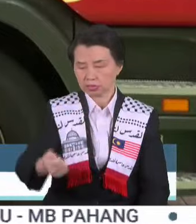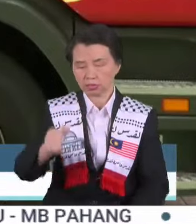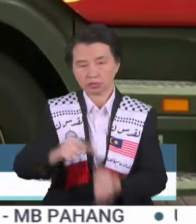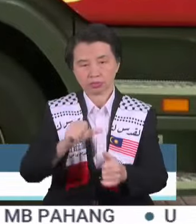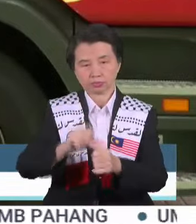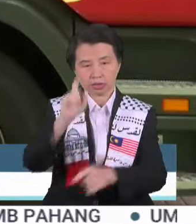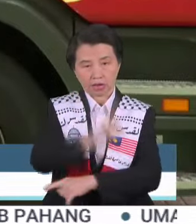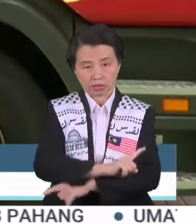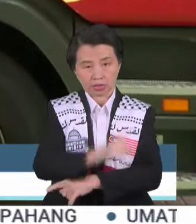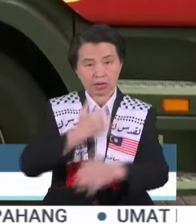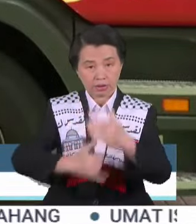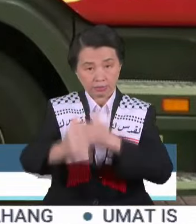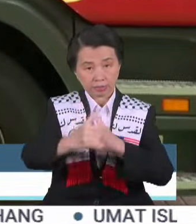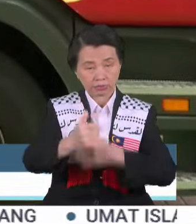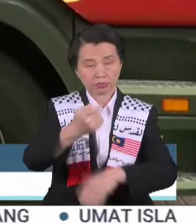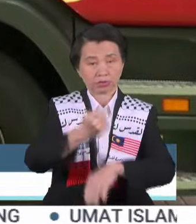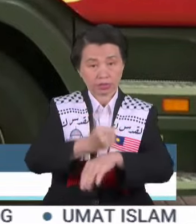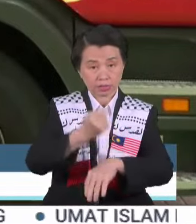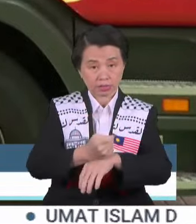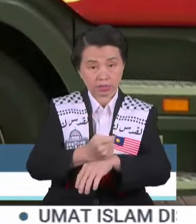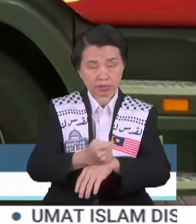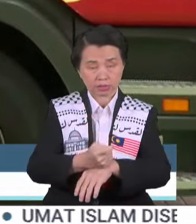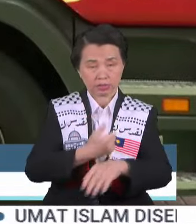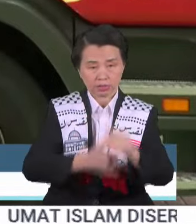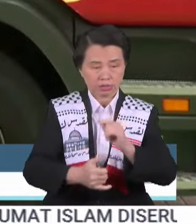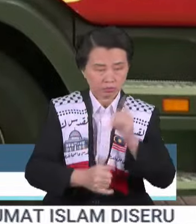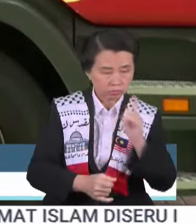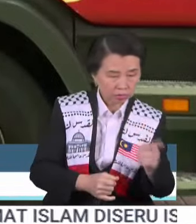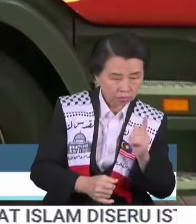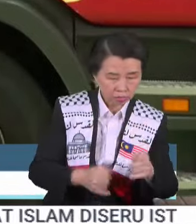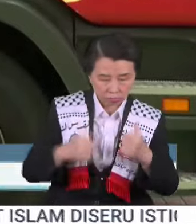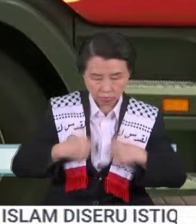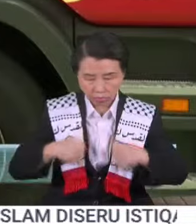masuk bertugas, kita pastikan